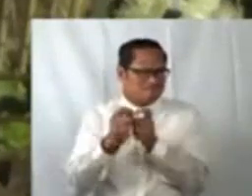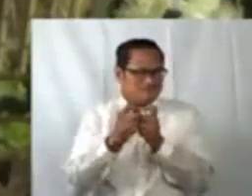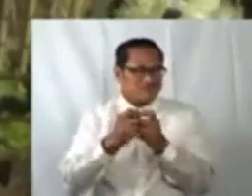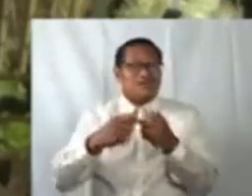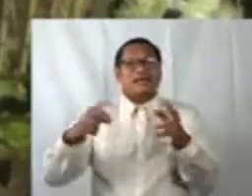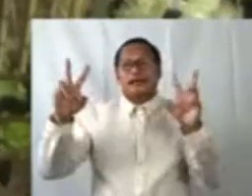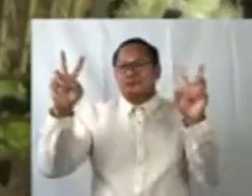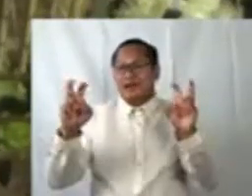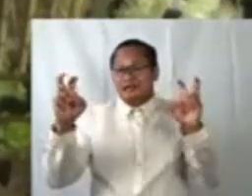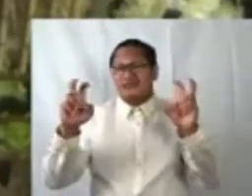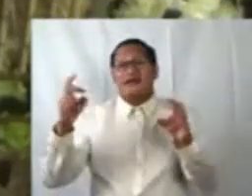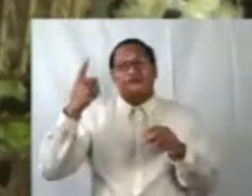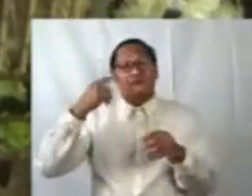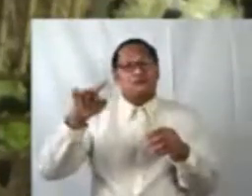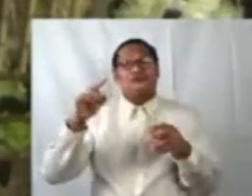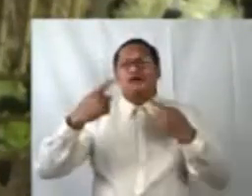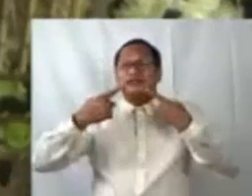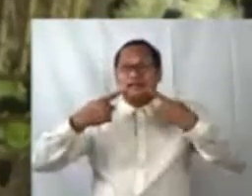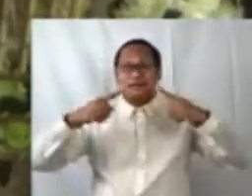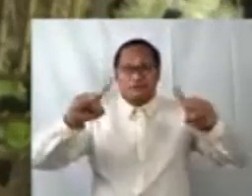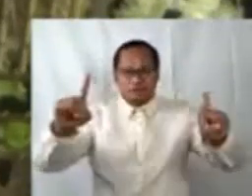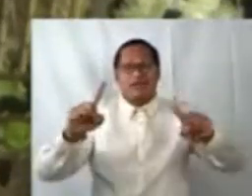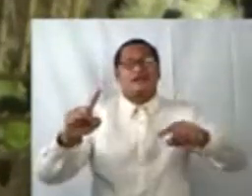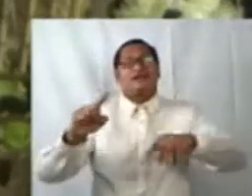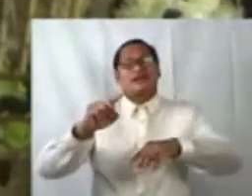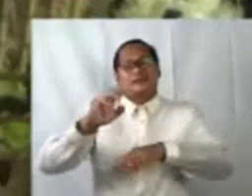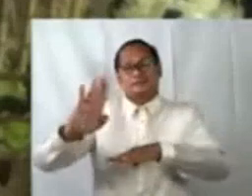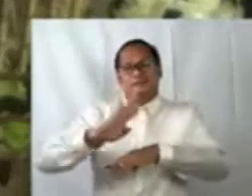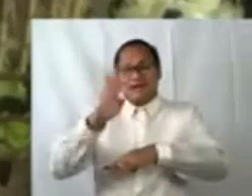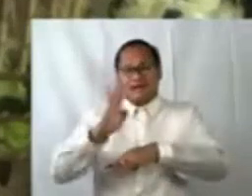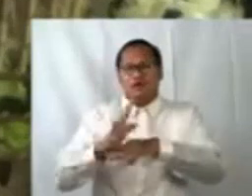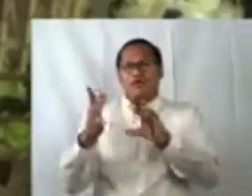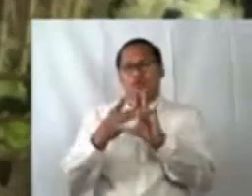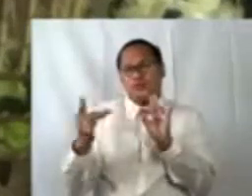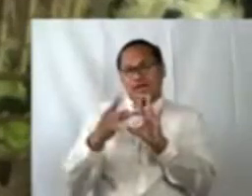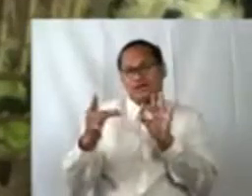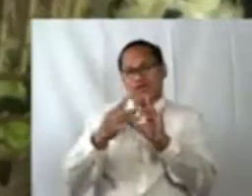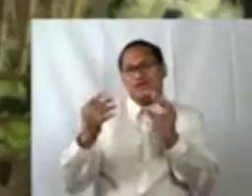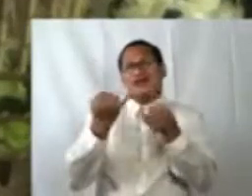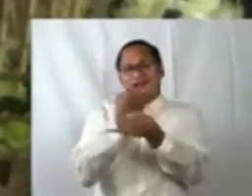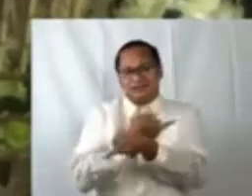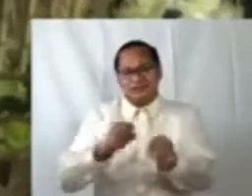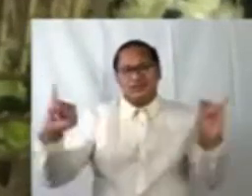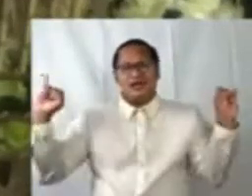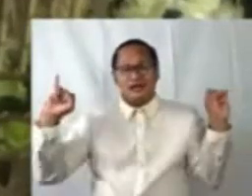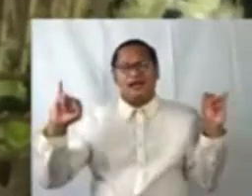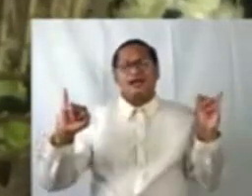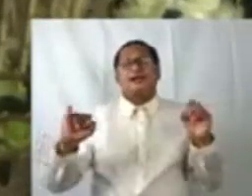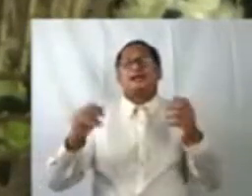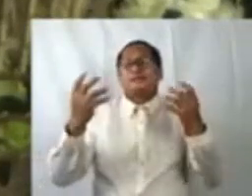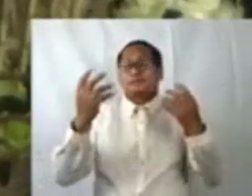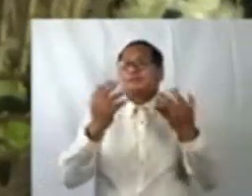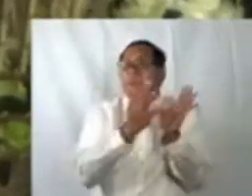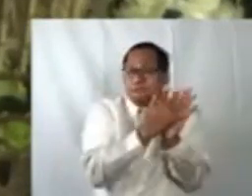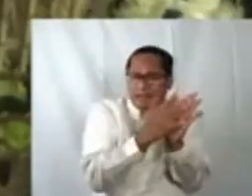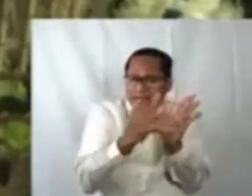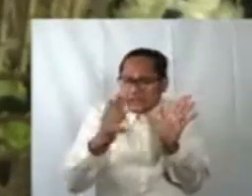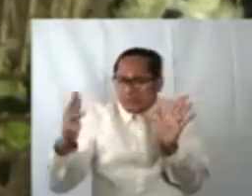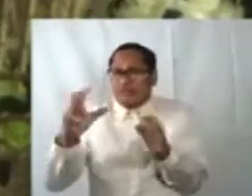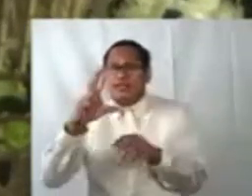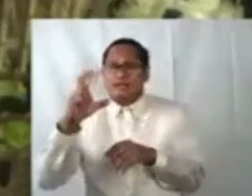paksa tungkol sa tagumpay ng bayan, kwento ng kasarinlan matapos ang 300